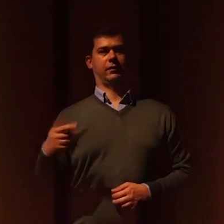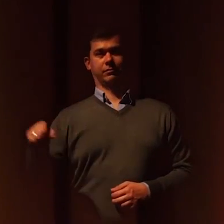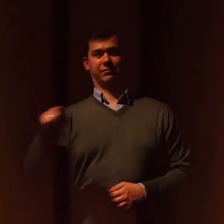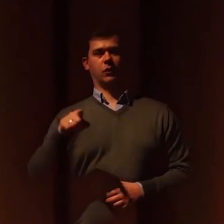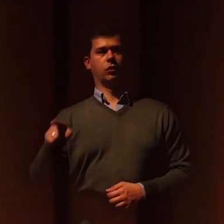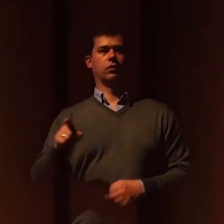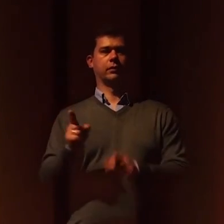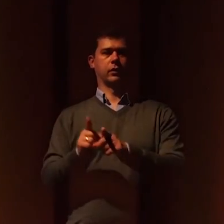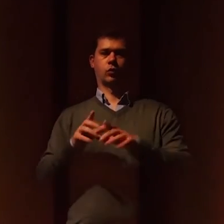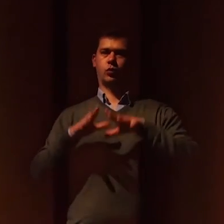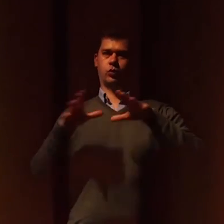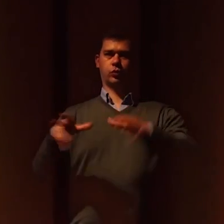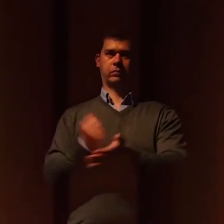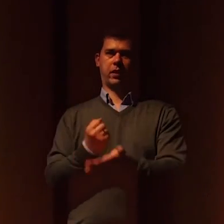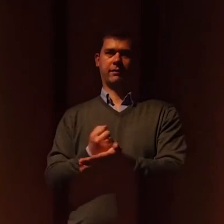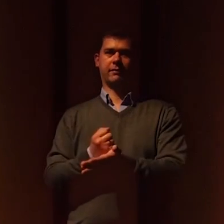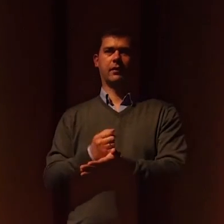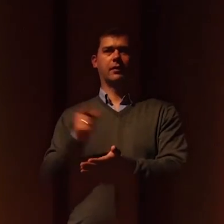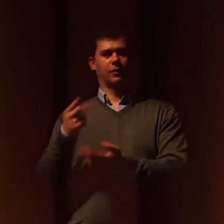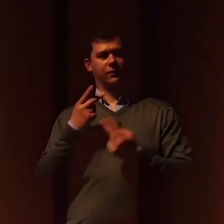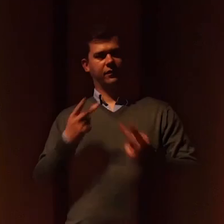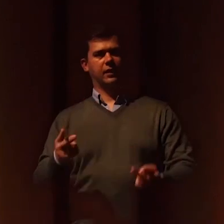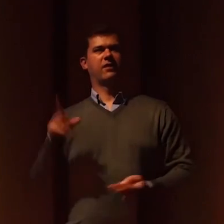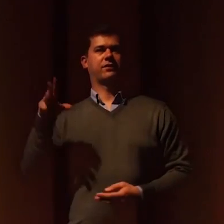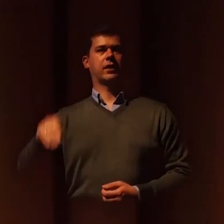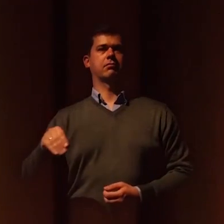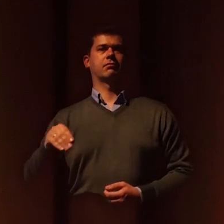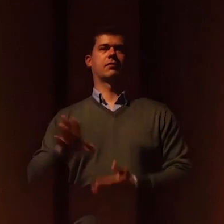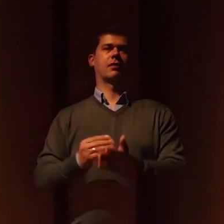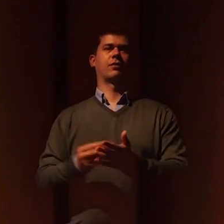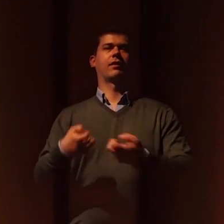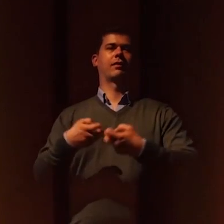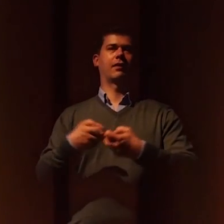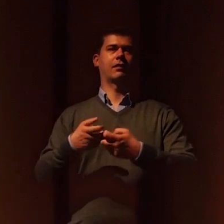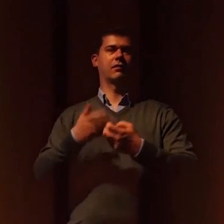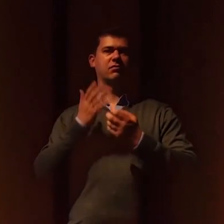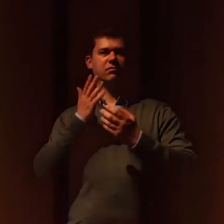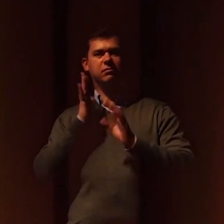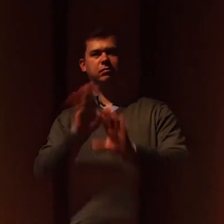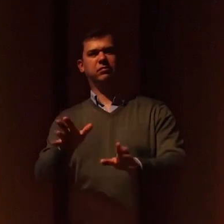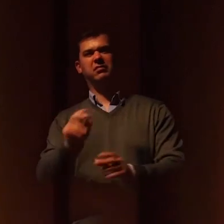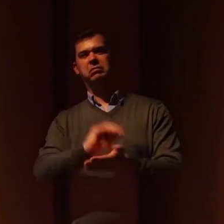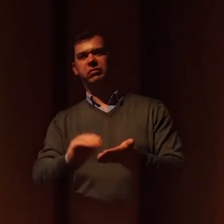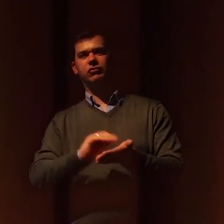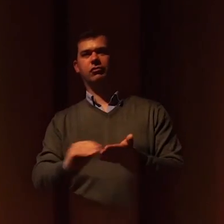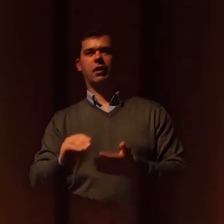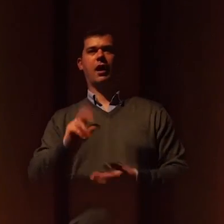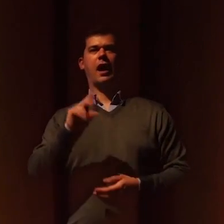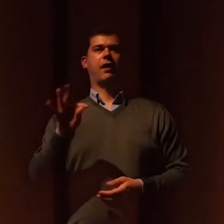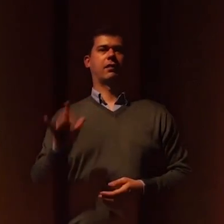szereg spraw które trafia To są sprawy właśnie internetowe prześladowania takie